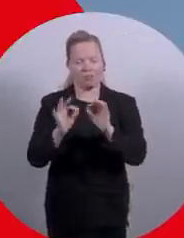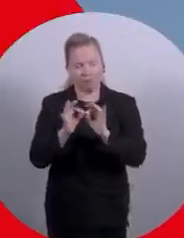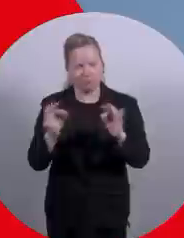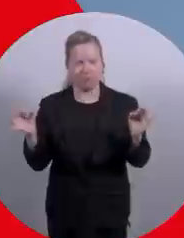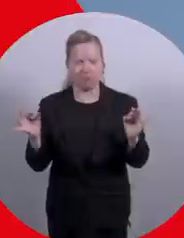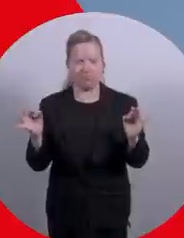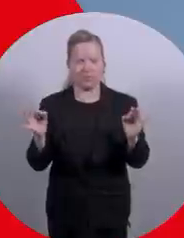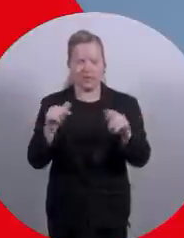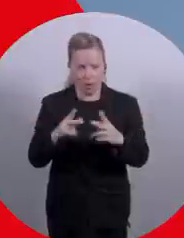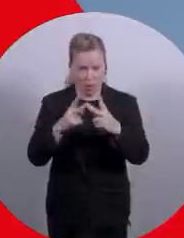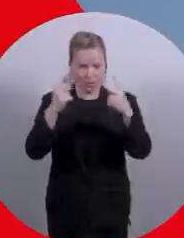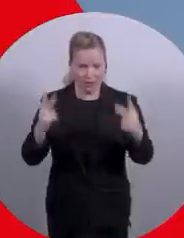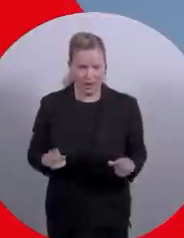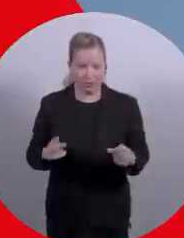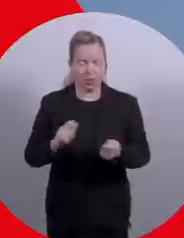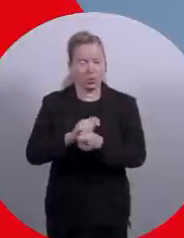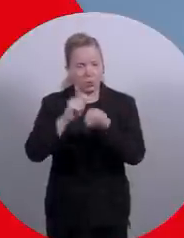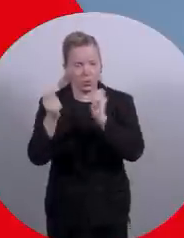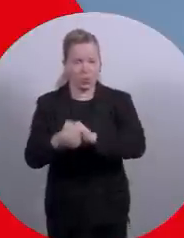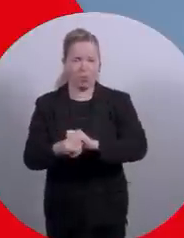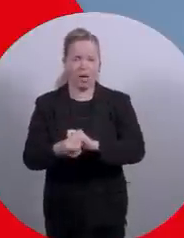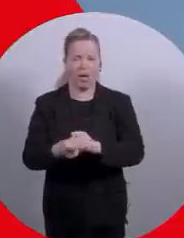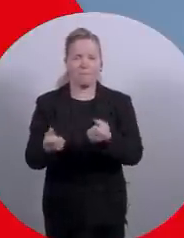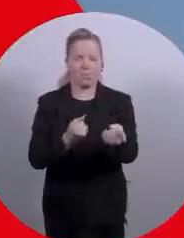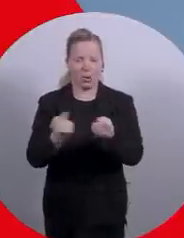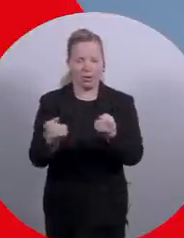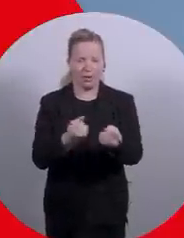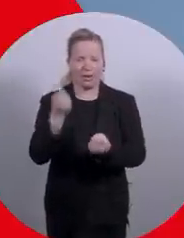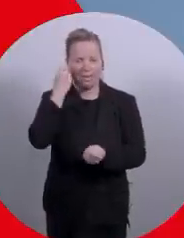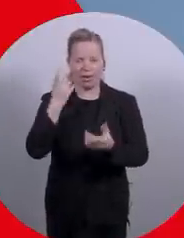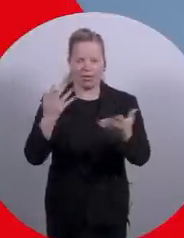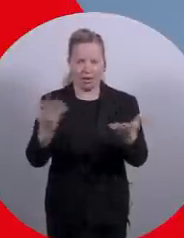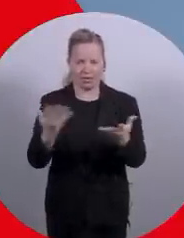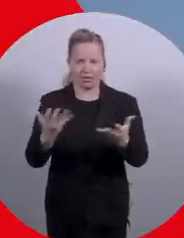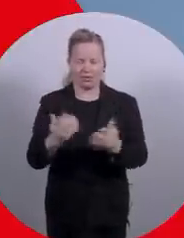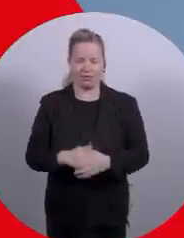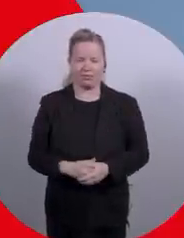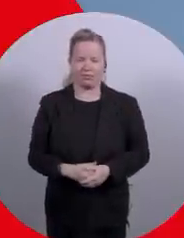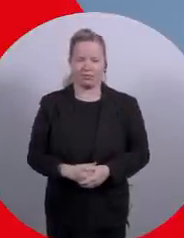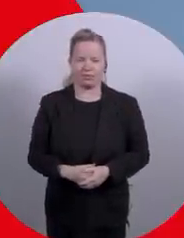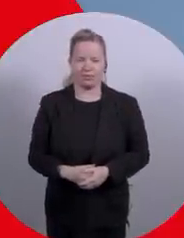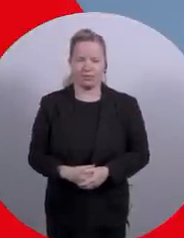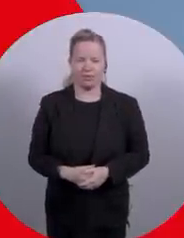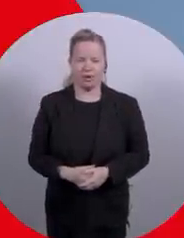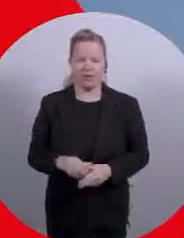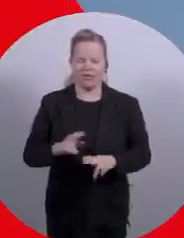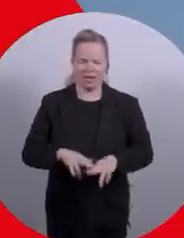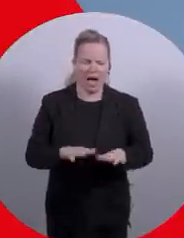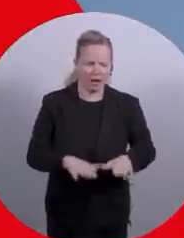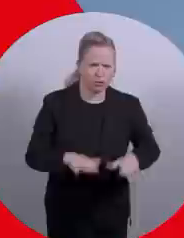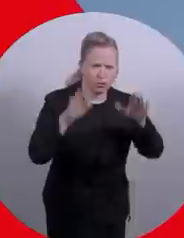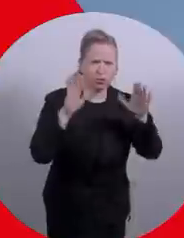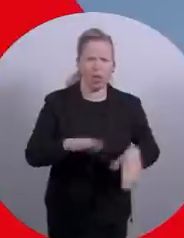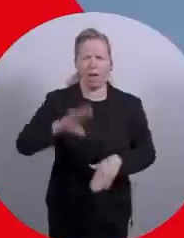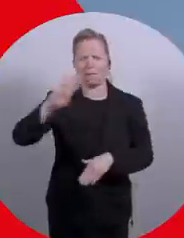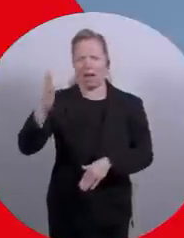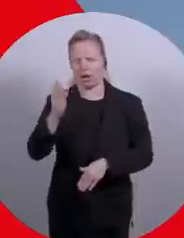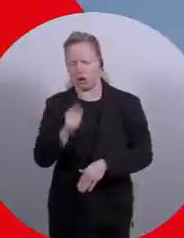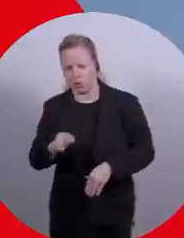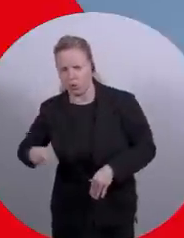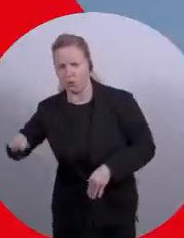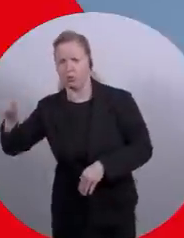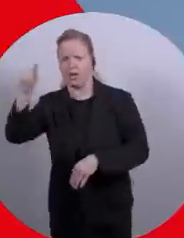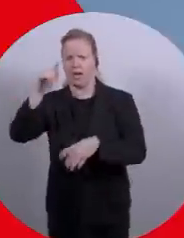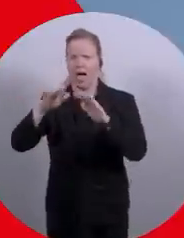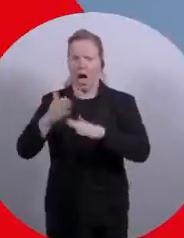dieses Konzept umgewandelt auf die Politik hast so lange wir über Asyl über Balken über Ausländer